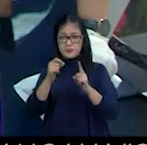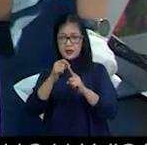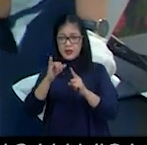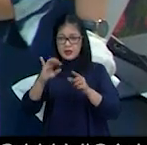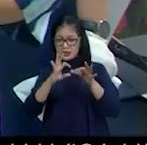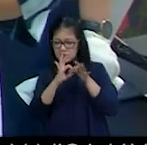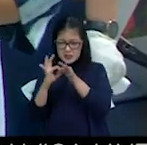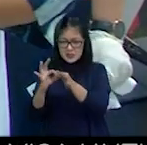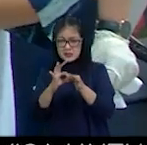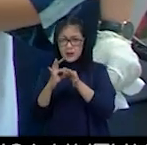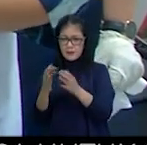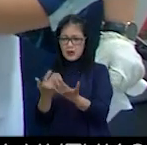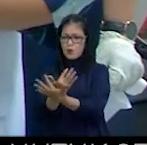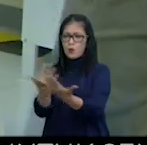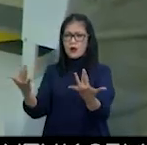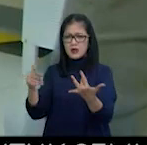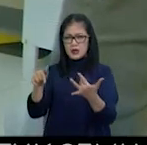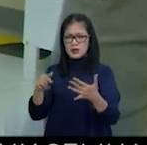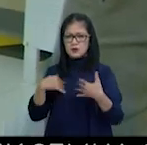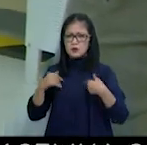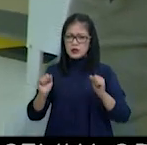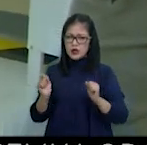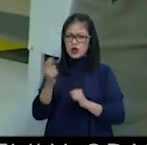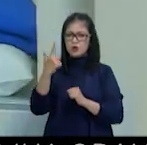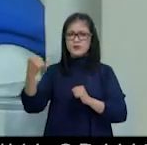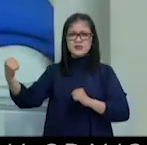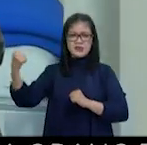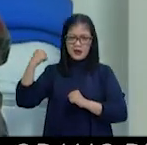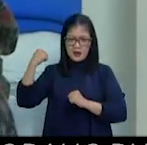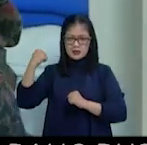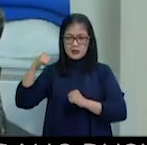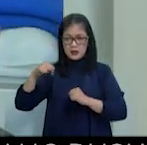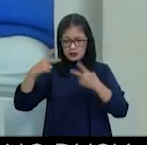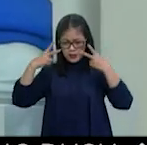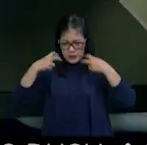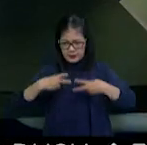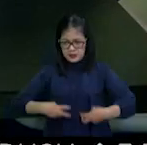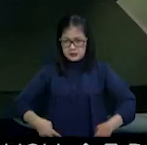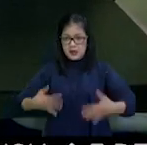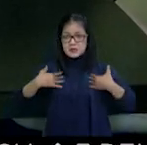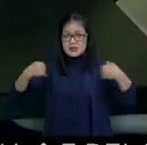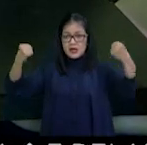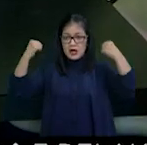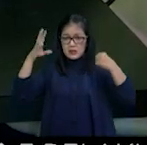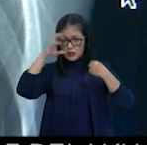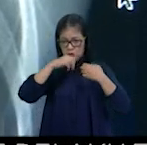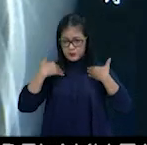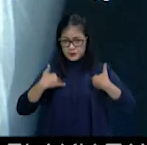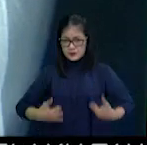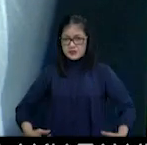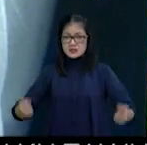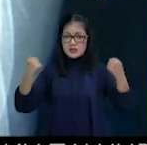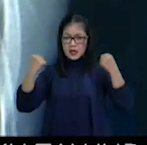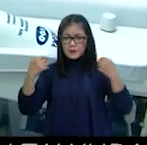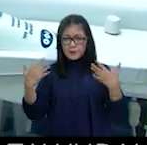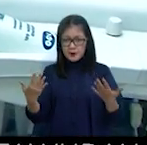mengajak masyarakat untuk menjalani pola hidup sehat serta rutin melakukan pemeriksaan kesehatan agar dapat mengetahui kondisi tubuhnya dan dapat